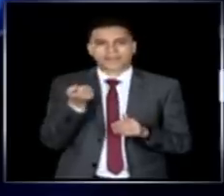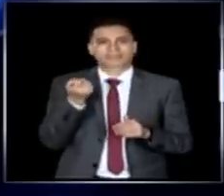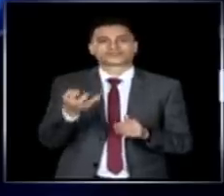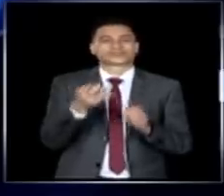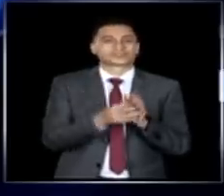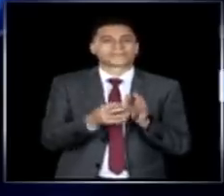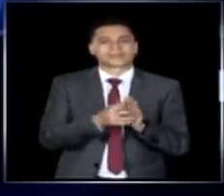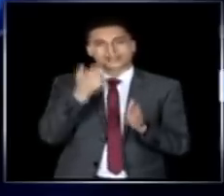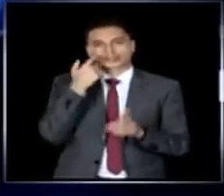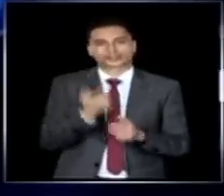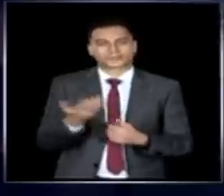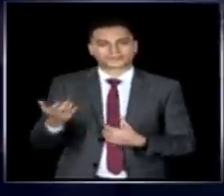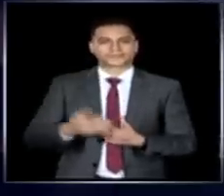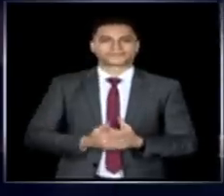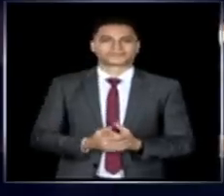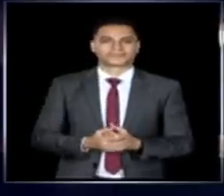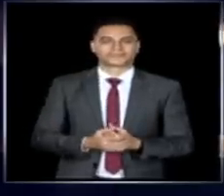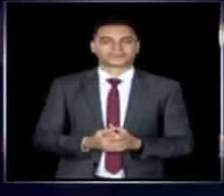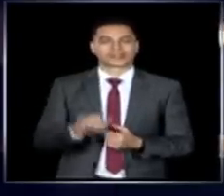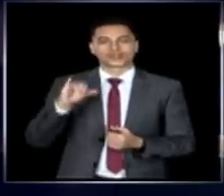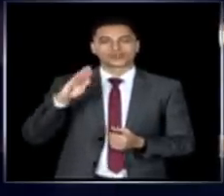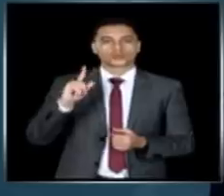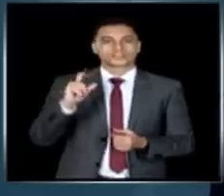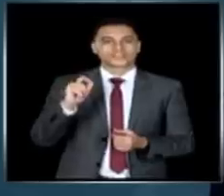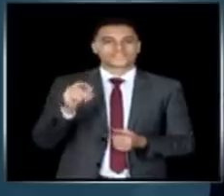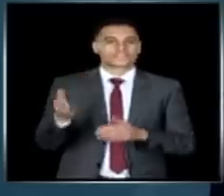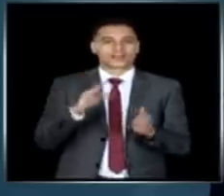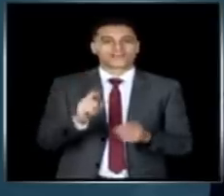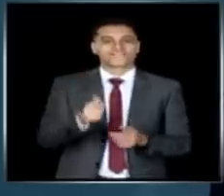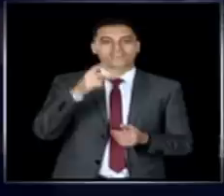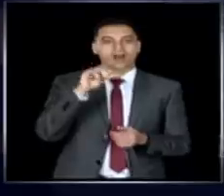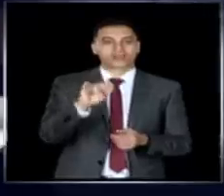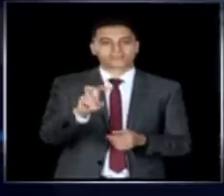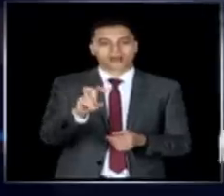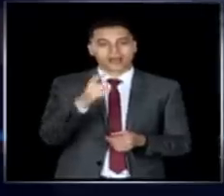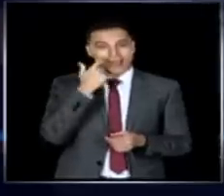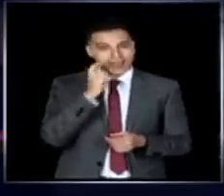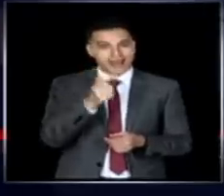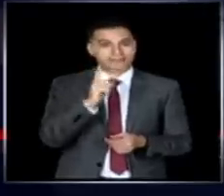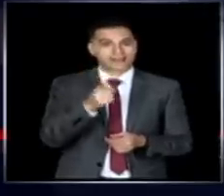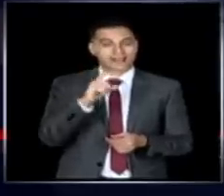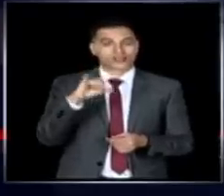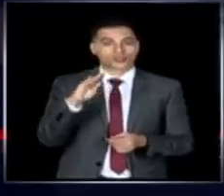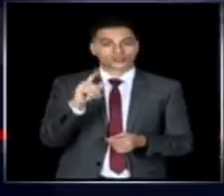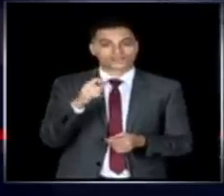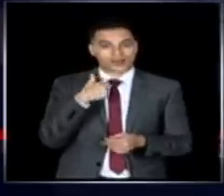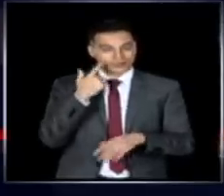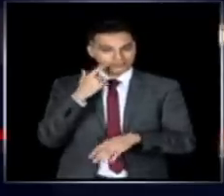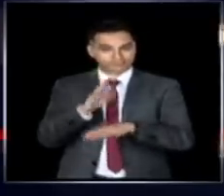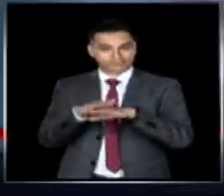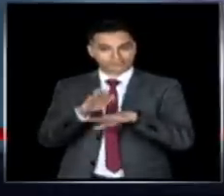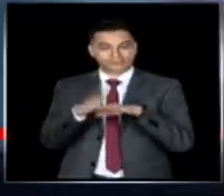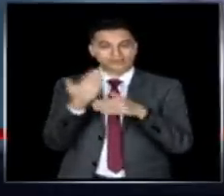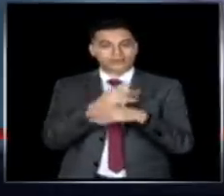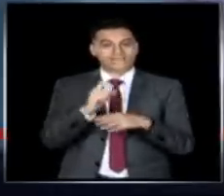جامعة عين شمس. يوسف محسن وفاطمة خلف، خلي بالك يا يوسف، أنا بنبهك عشان